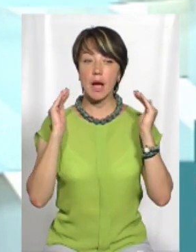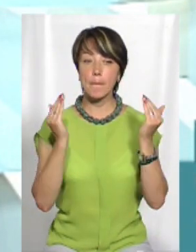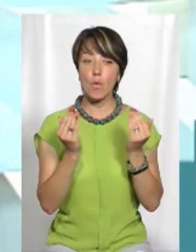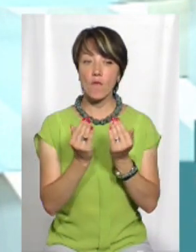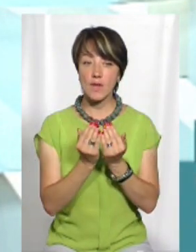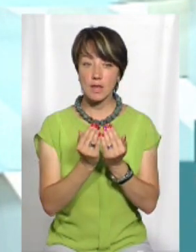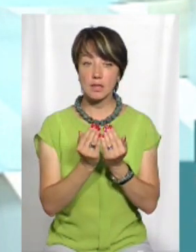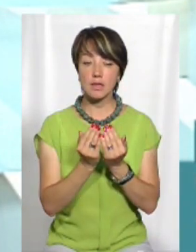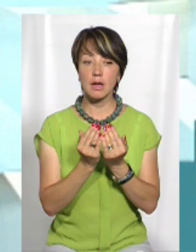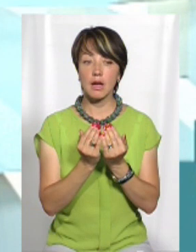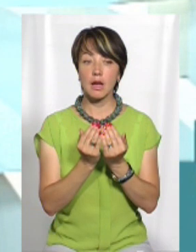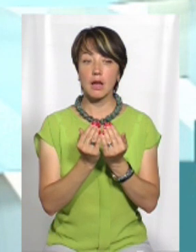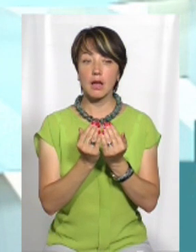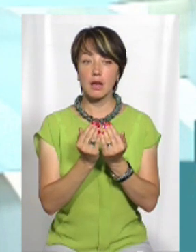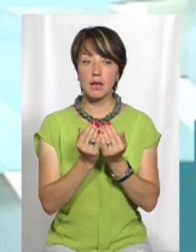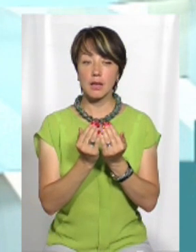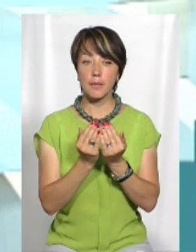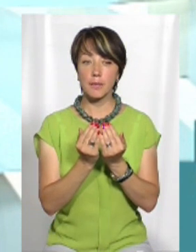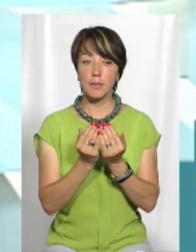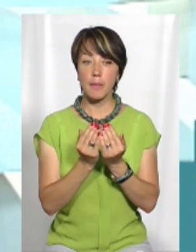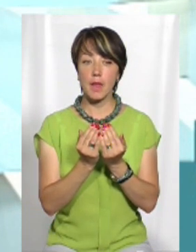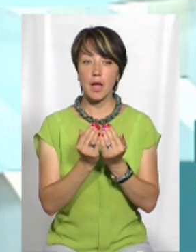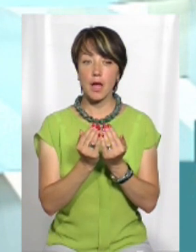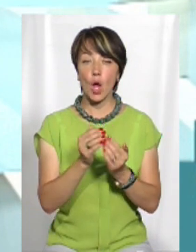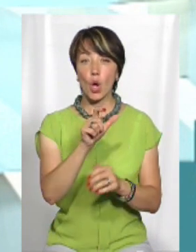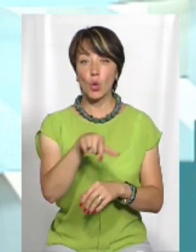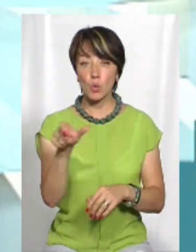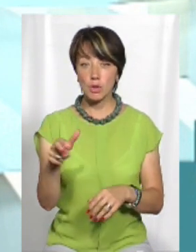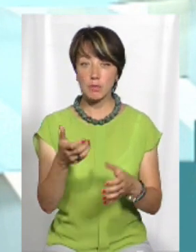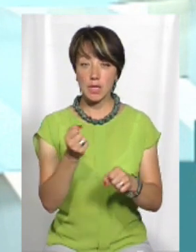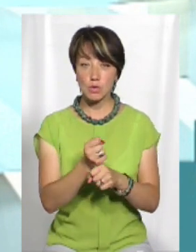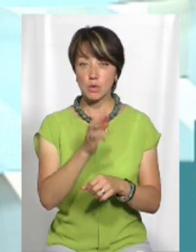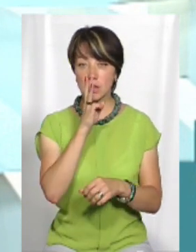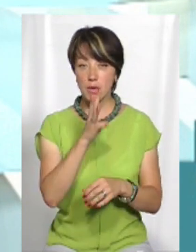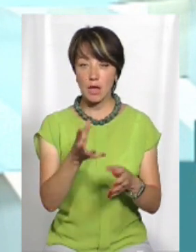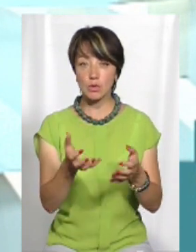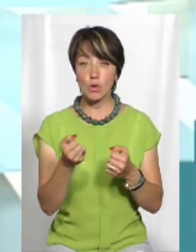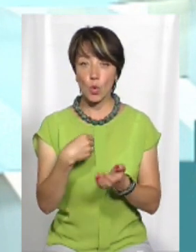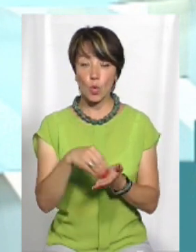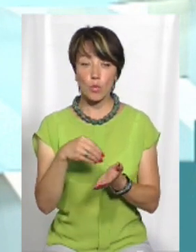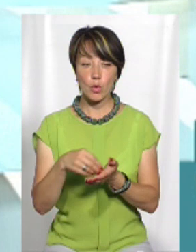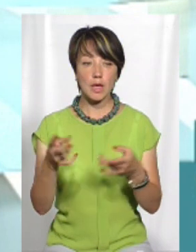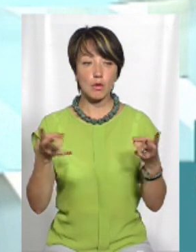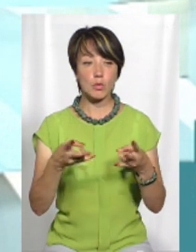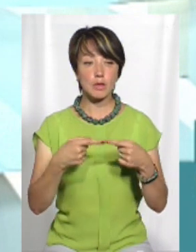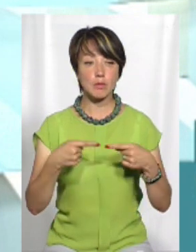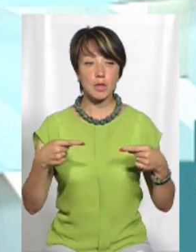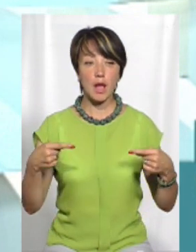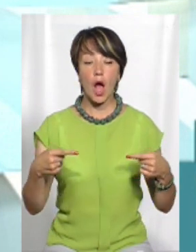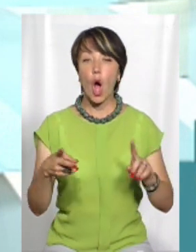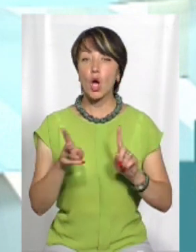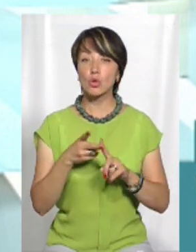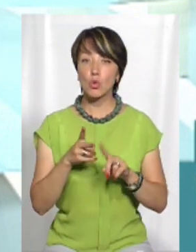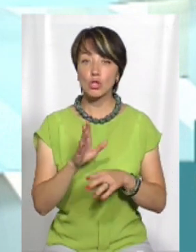заповідника, за рахунок якого працюють люди, отримують зарплати, купуються необхідні предмети.